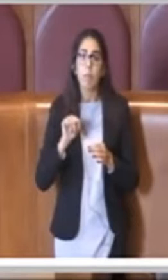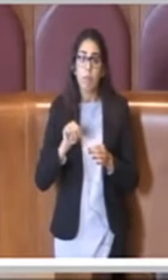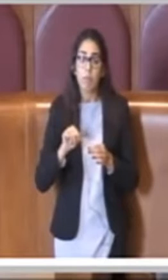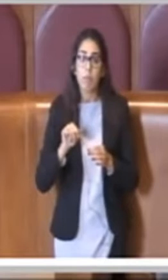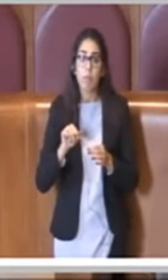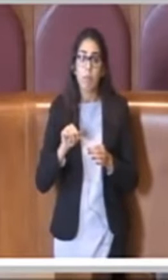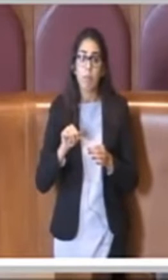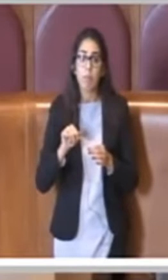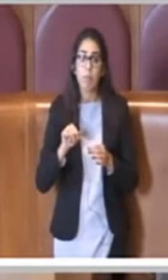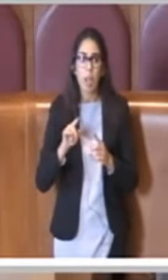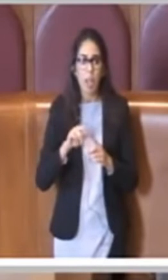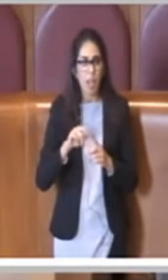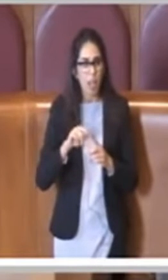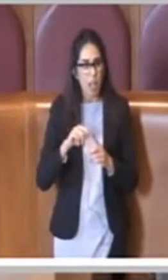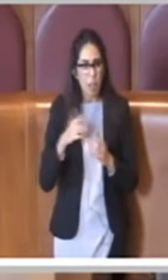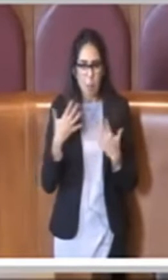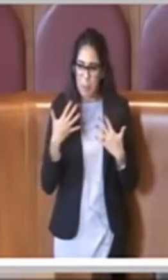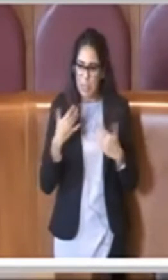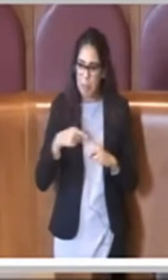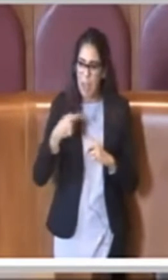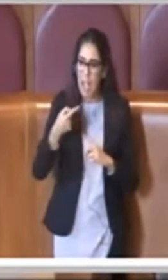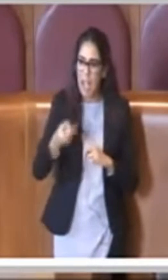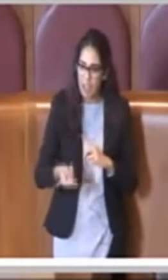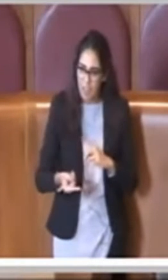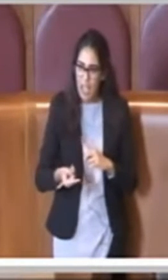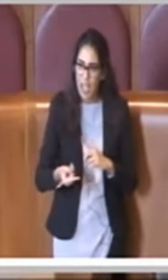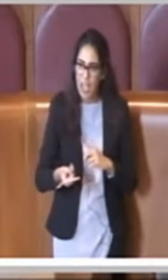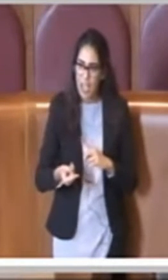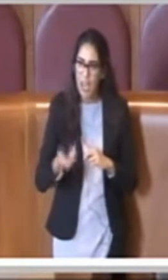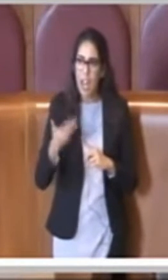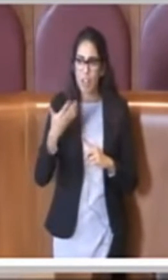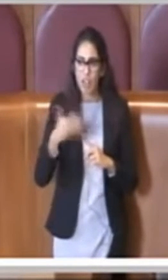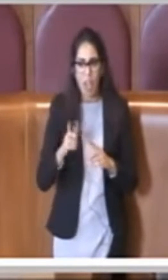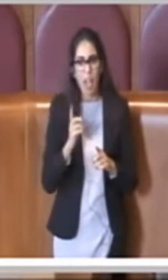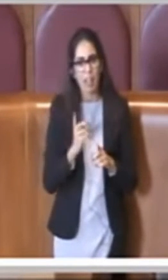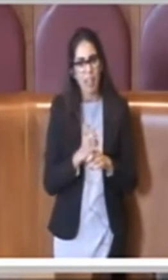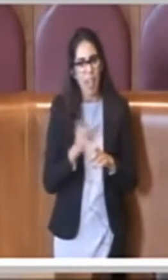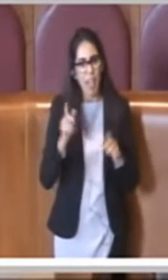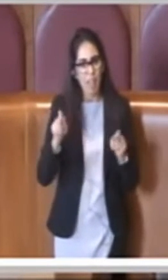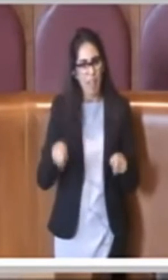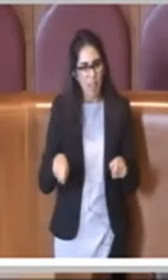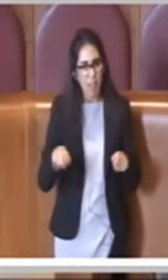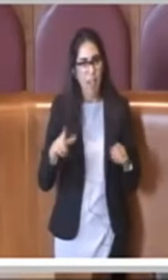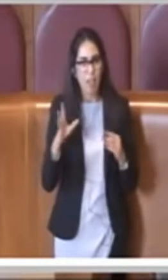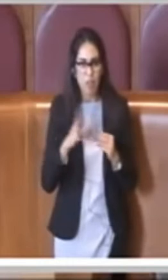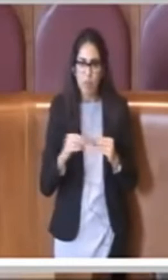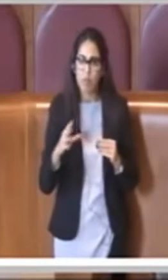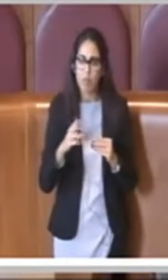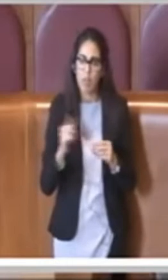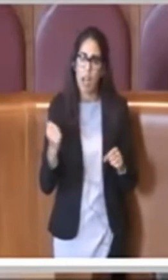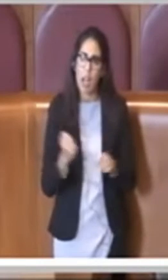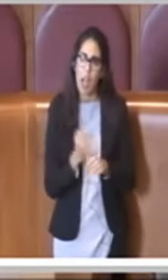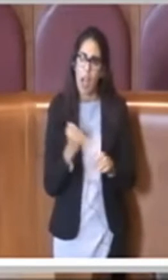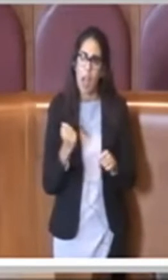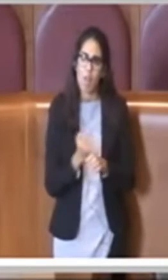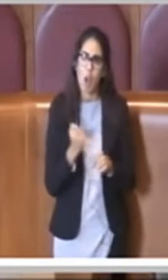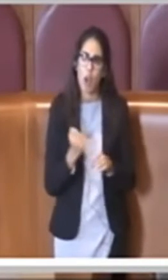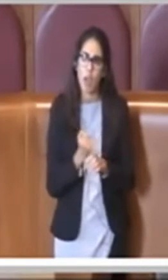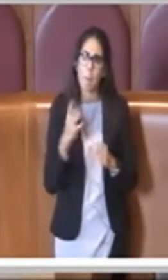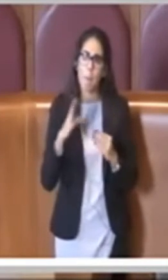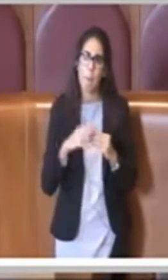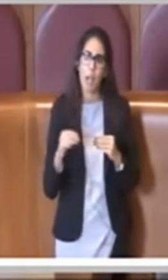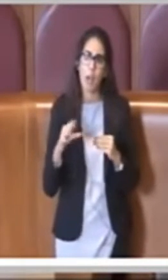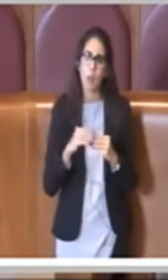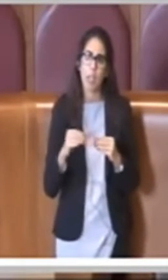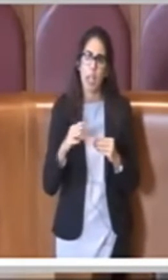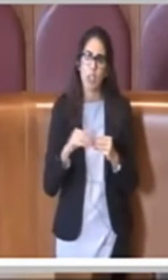in corso nella prossima primavera i lavori veri e propri di messa in manutenzione